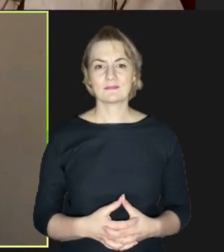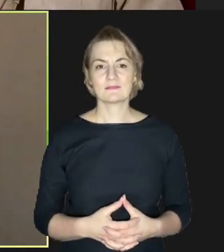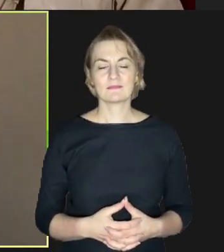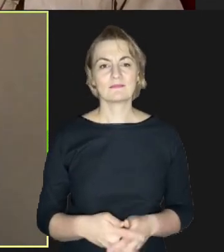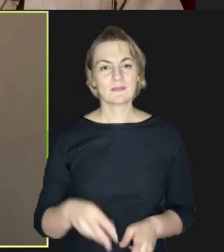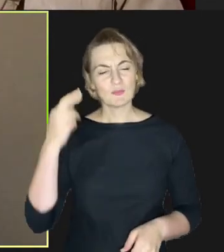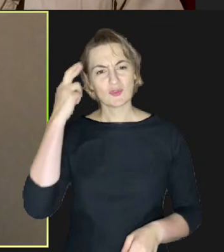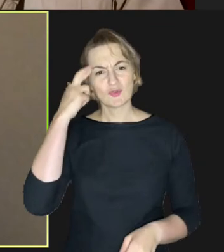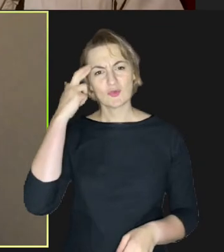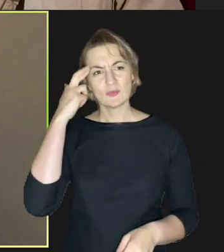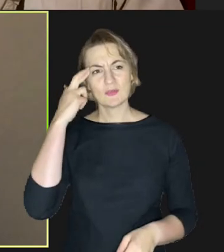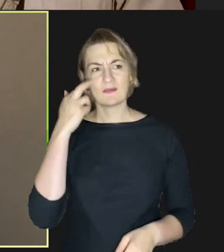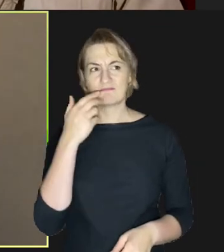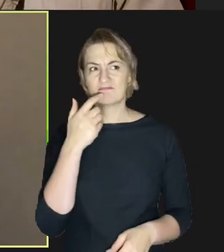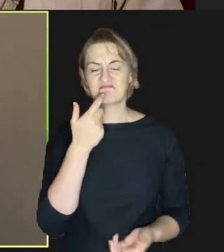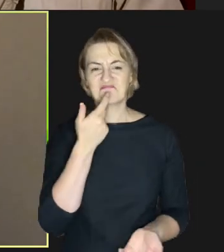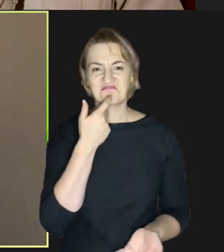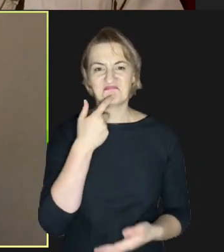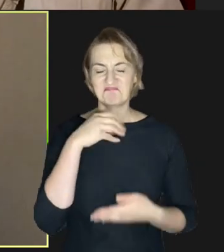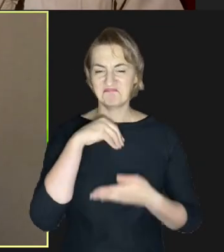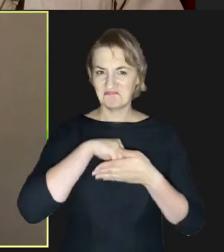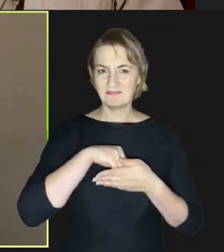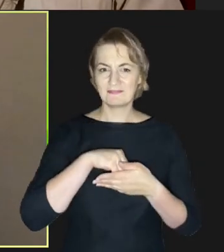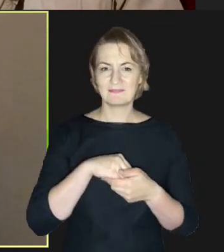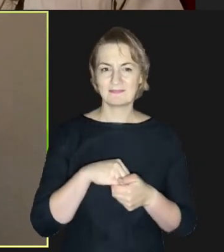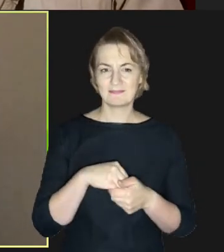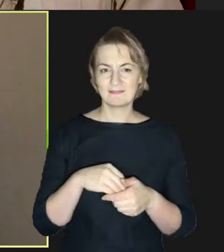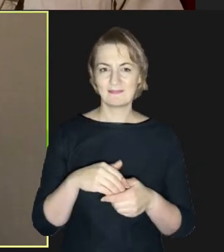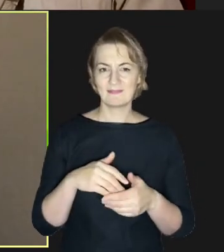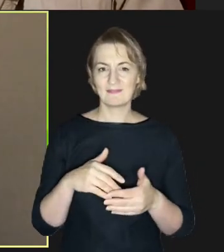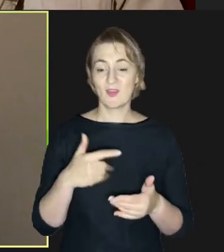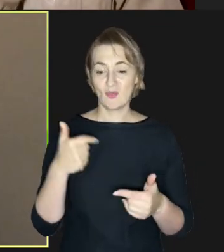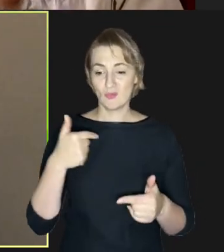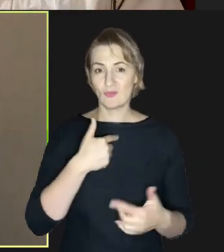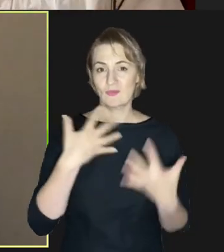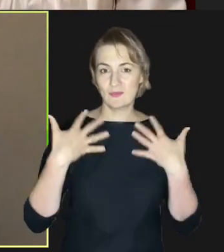co to jest w ogóle i dzięki czemu to funkcjonuje,